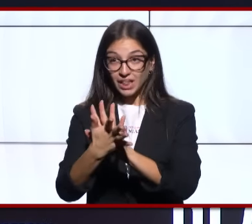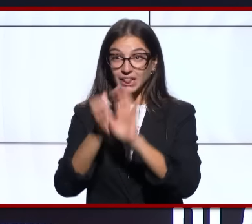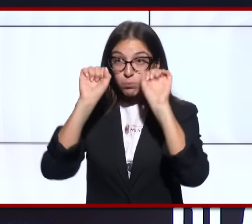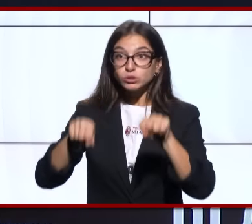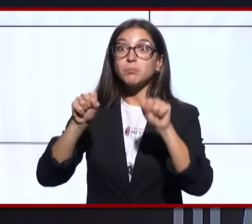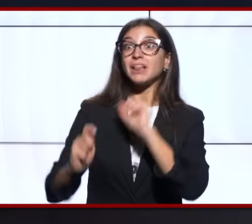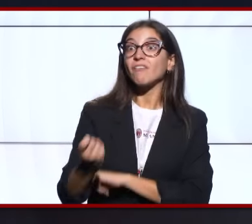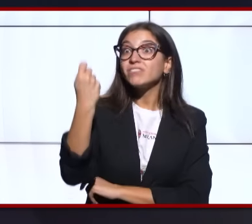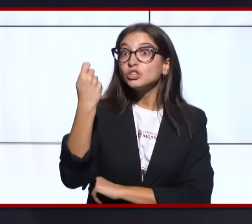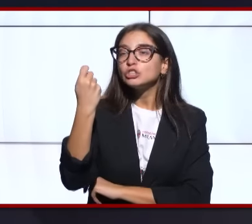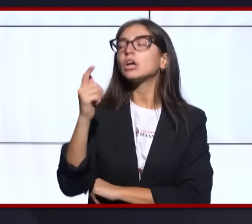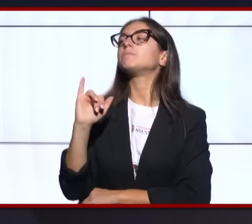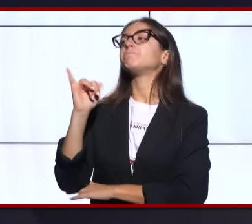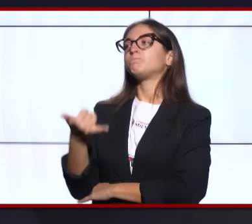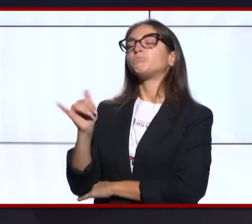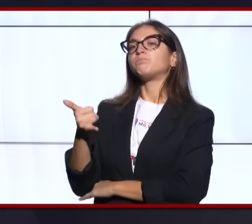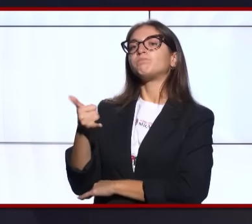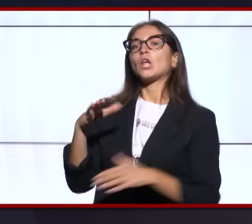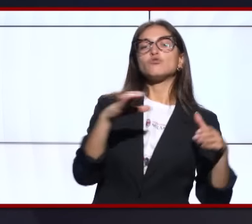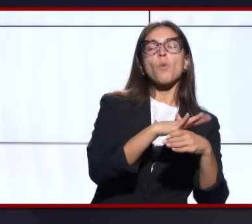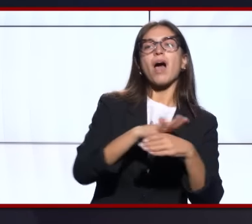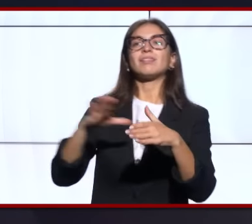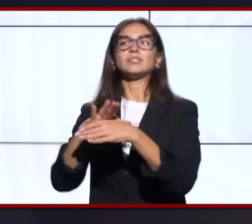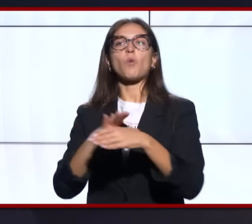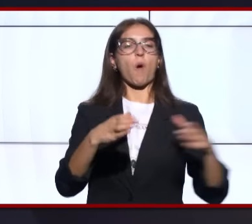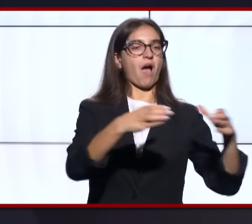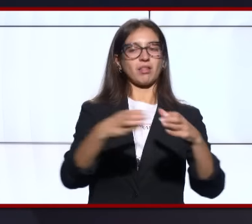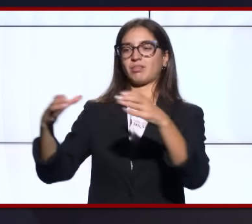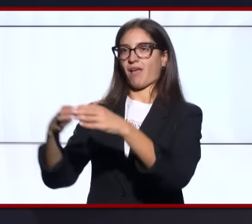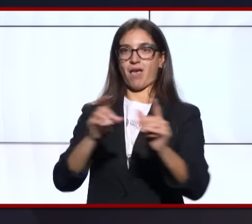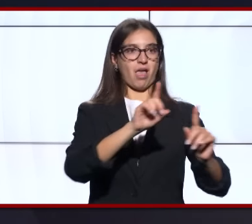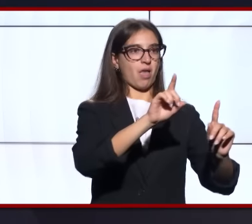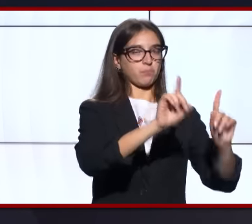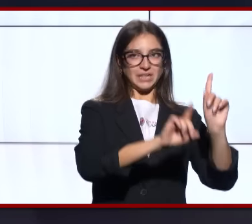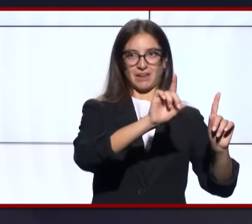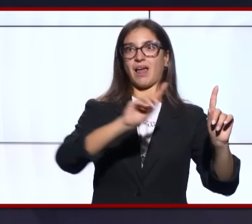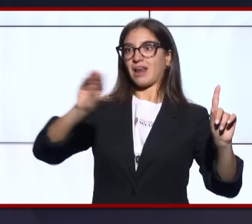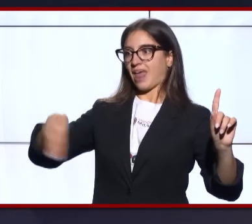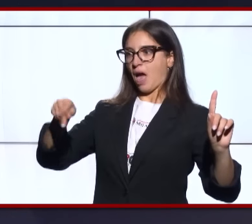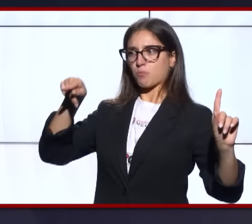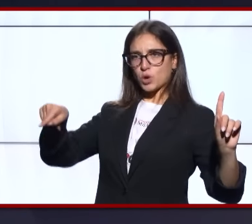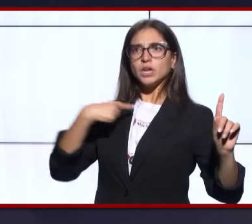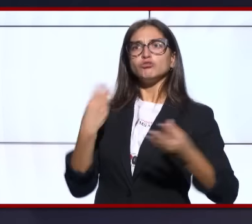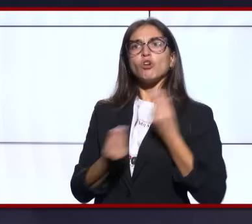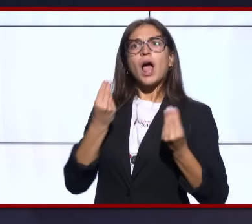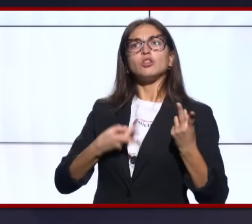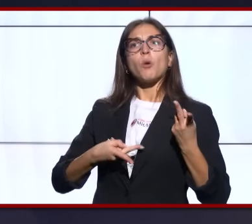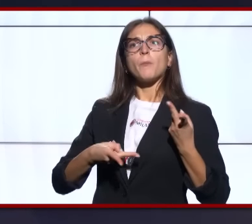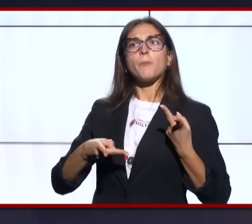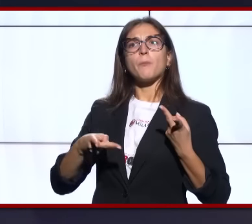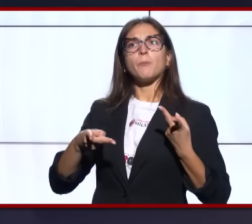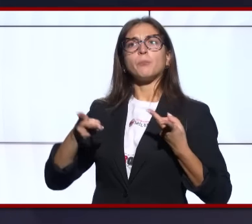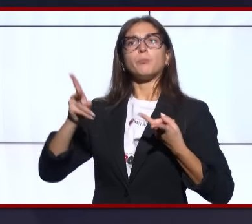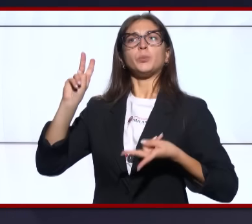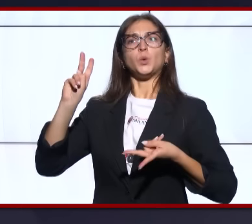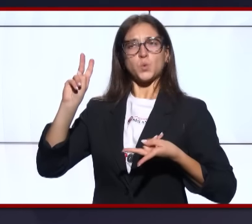squadre sono le giocato più de decisivo delle delle due